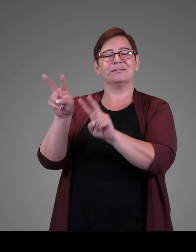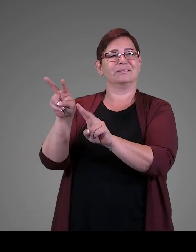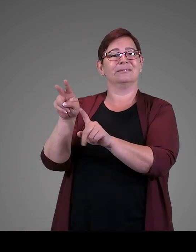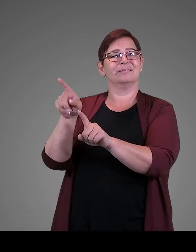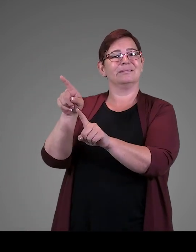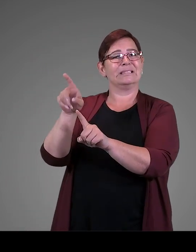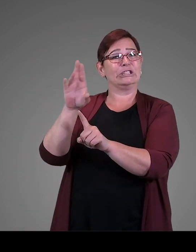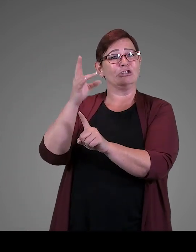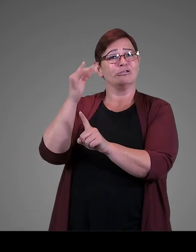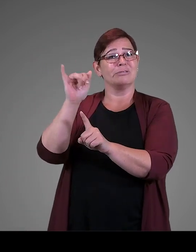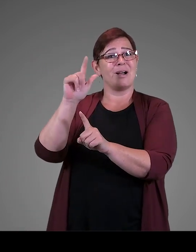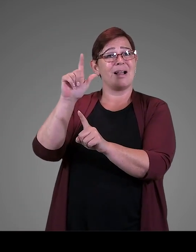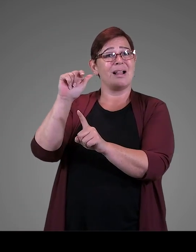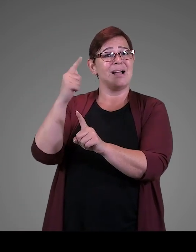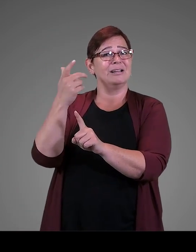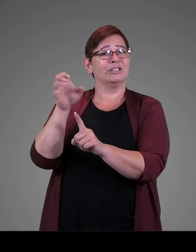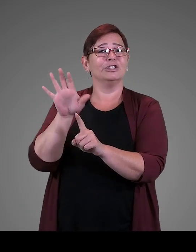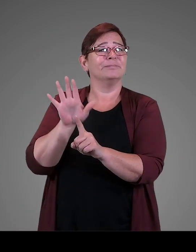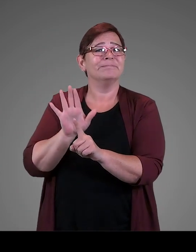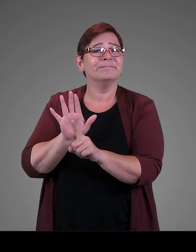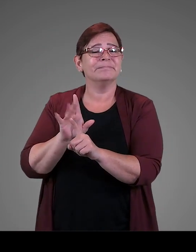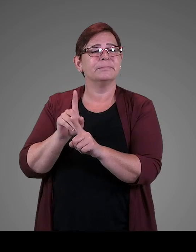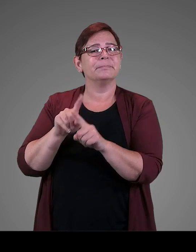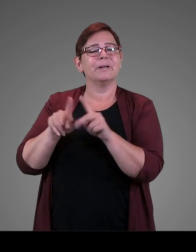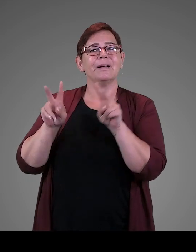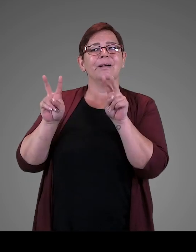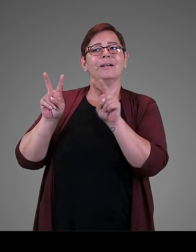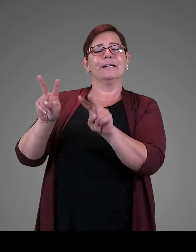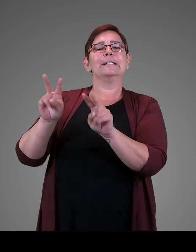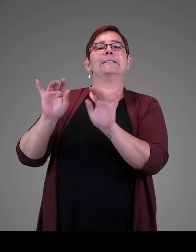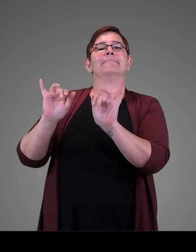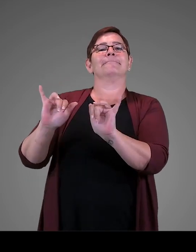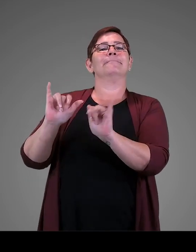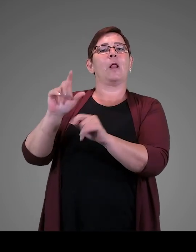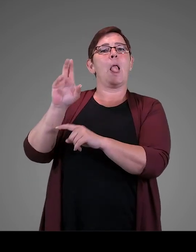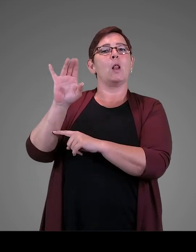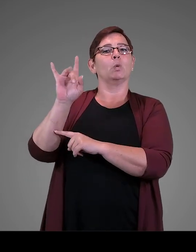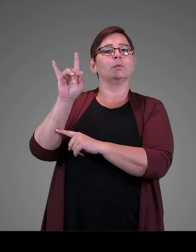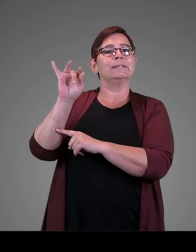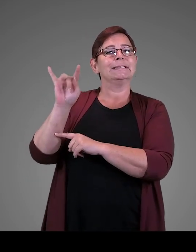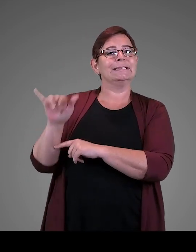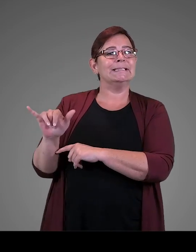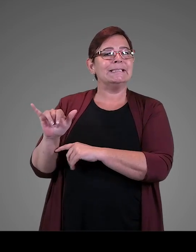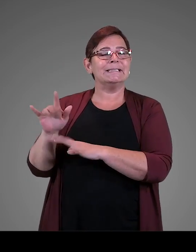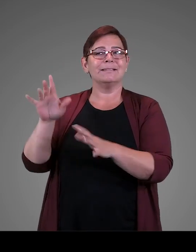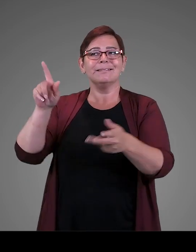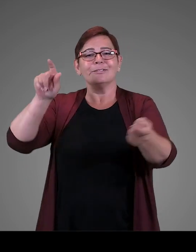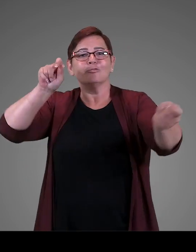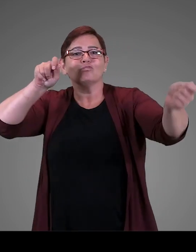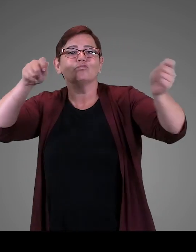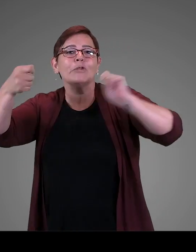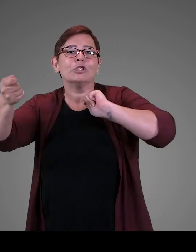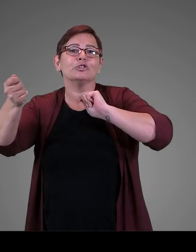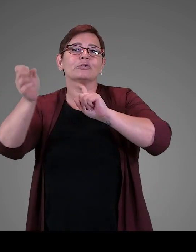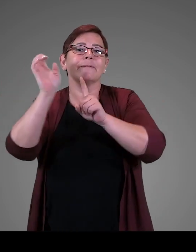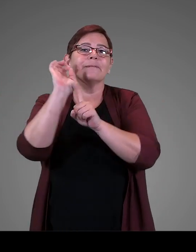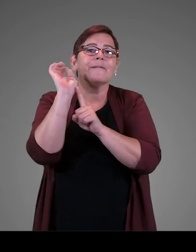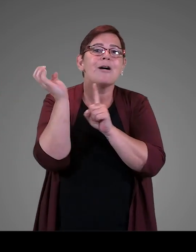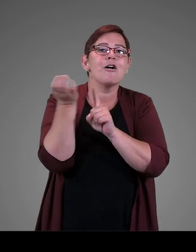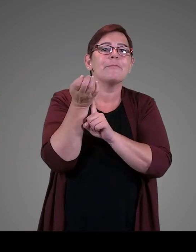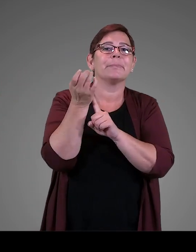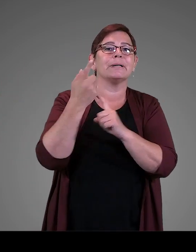pas... je pense qu'il ne faut pas le voir comme du chialage, il faut le voir comme une lucidité